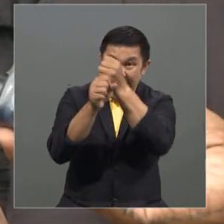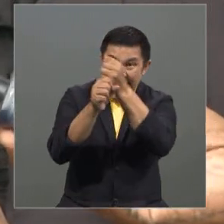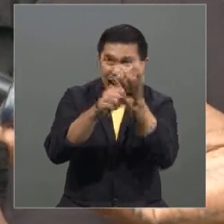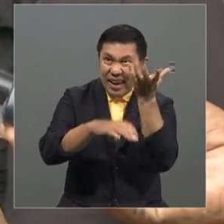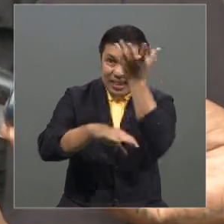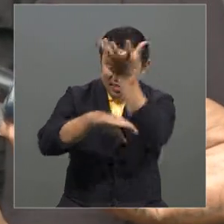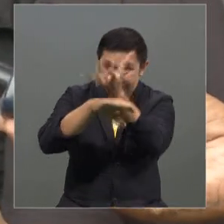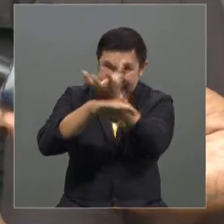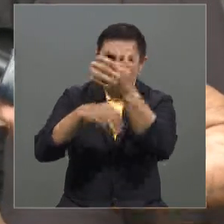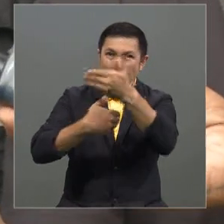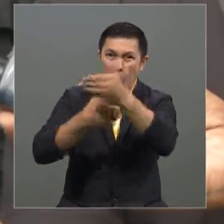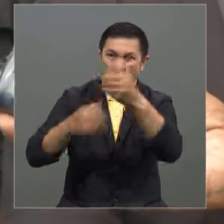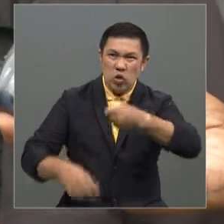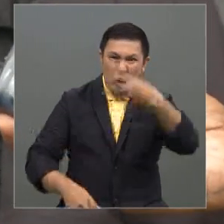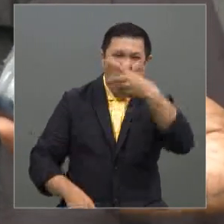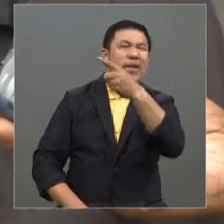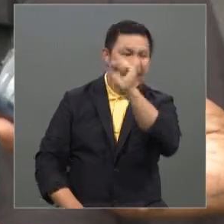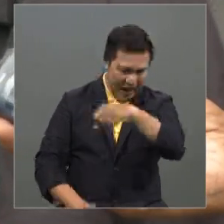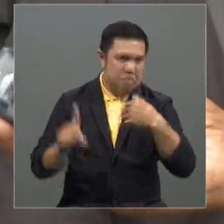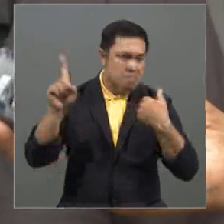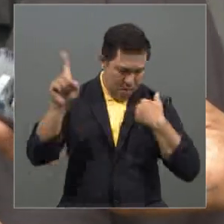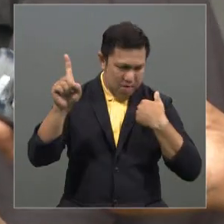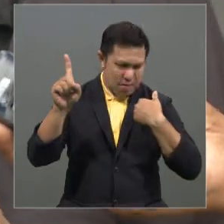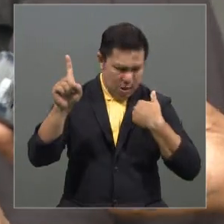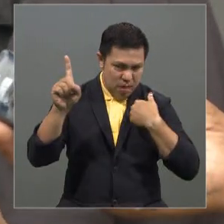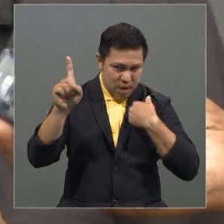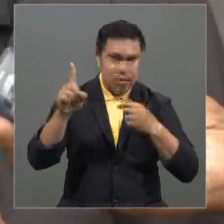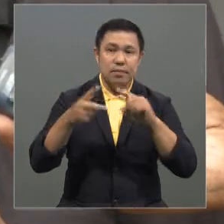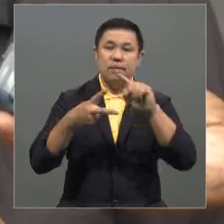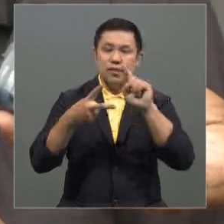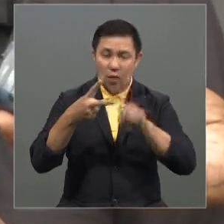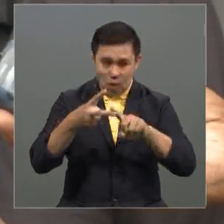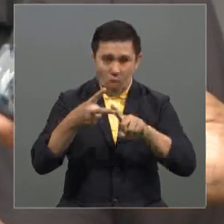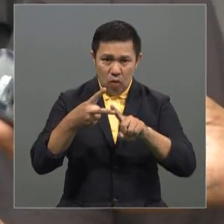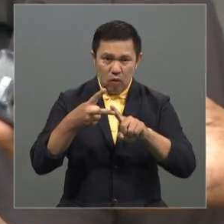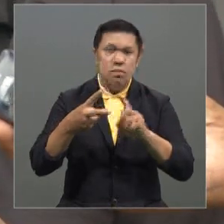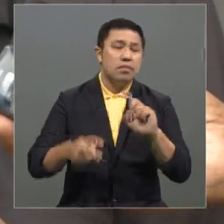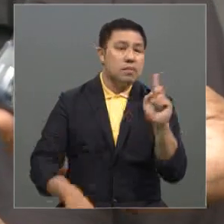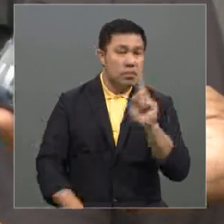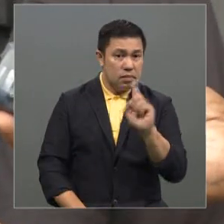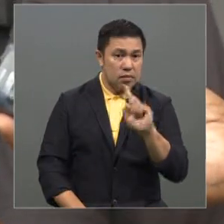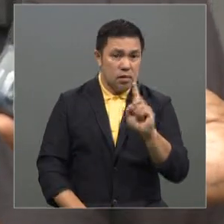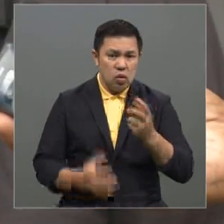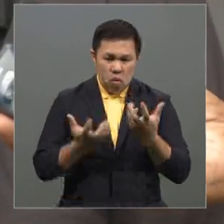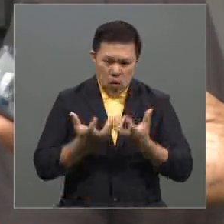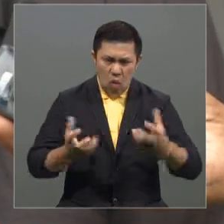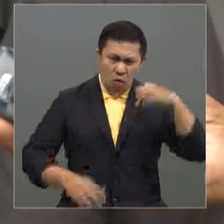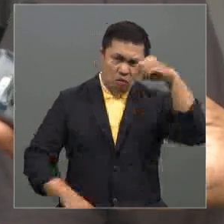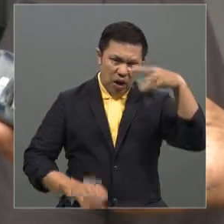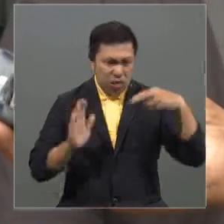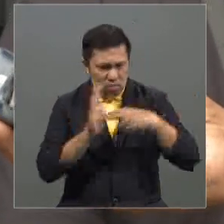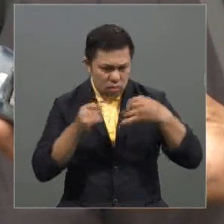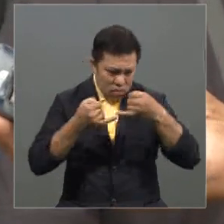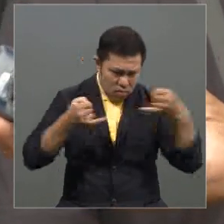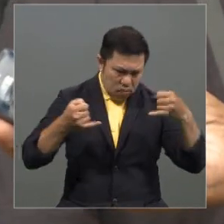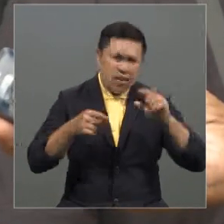ห้องต้นเพลิงที่อยู่ชั้นสองนะครับสองเนี่ยเท่าที่ดูพวกอุปกรณ์เครื่องใช้ไฟฟ้าสายไฟเนี่ย